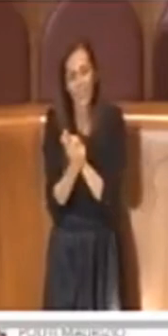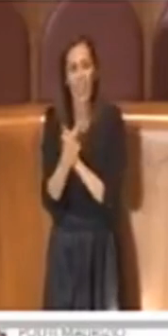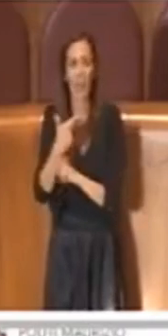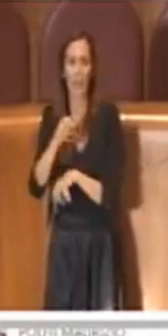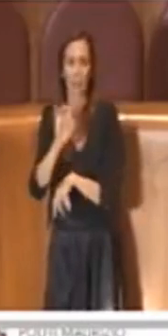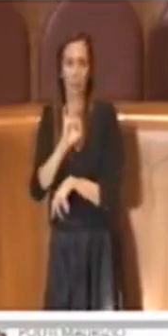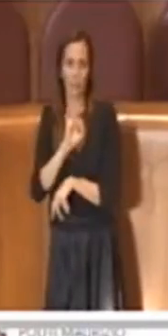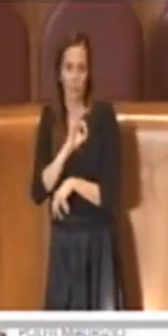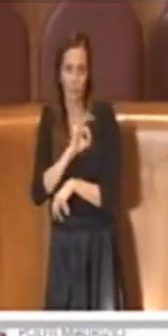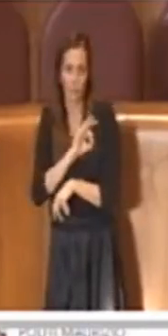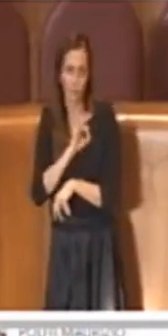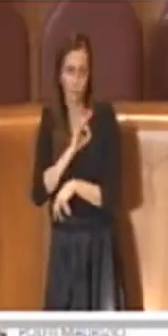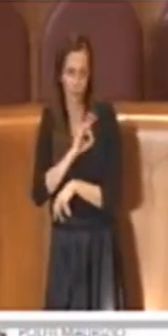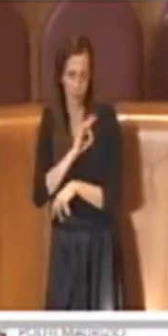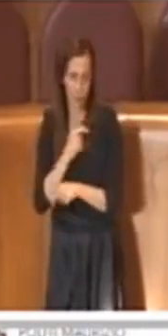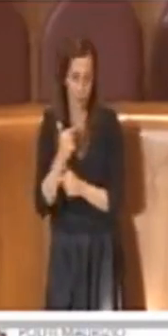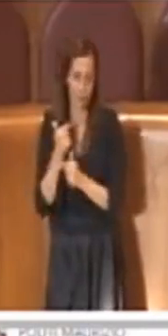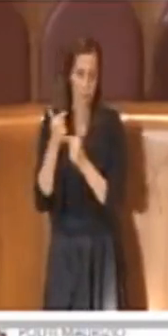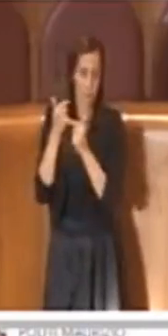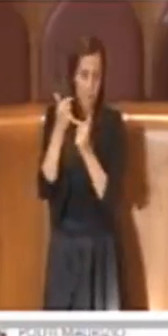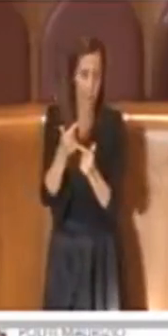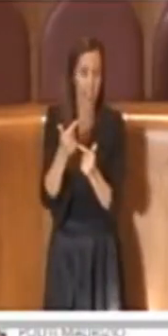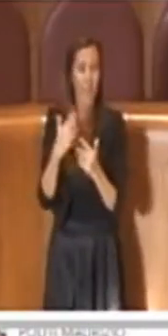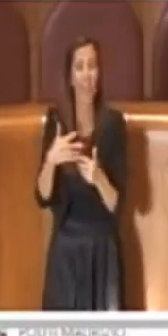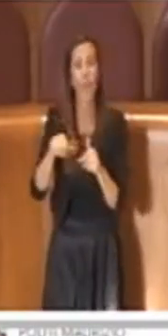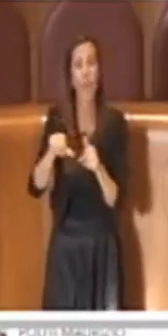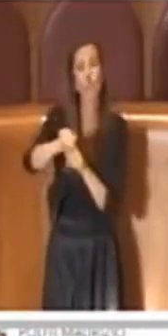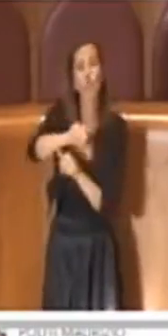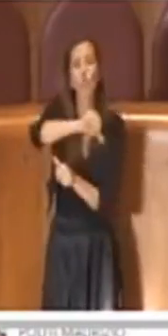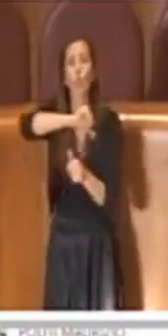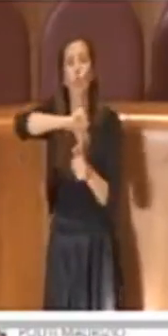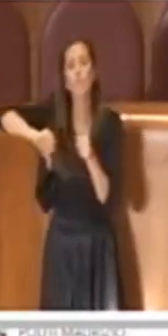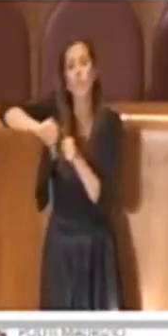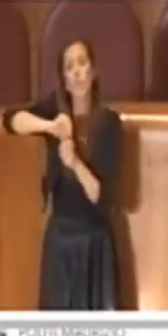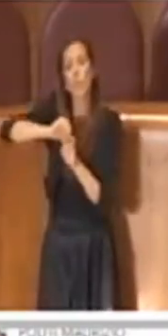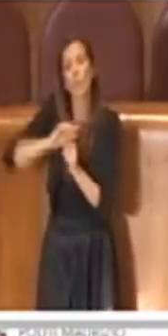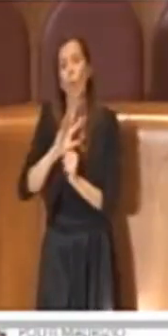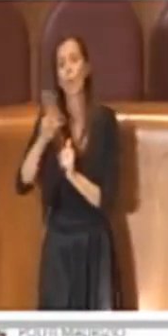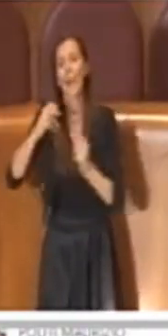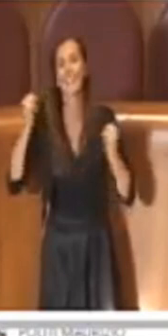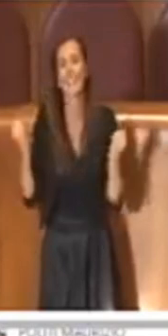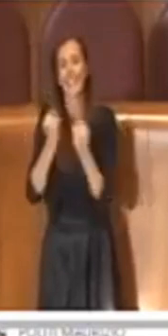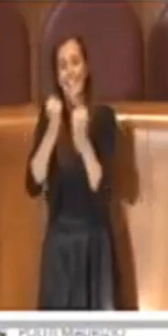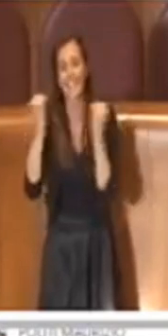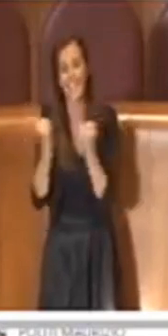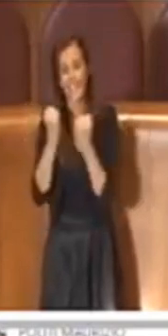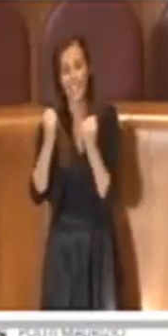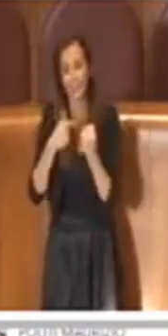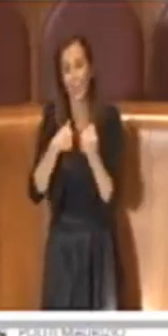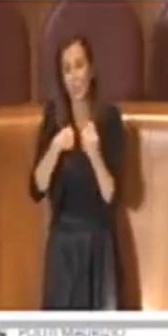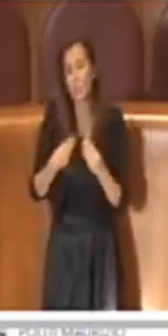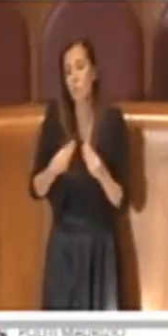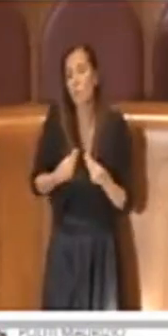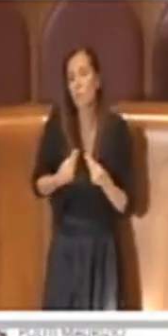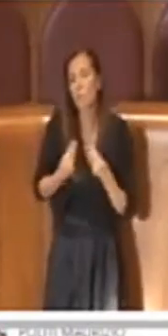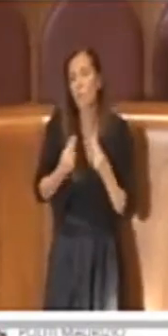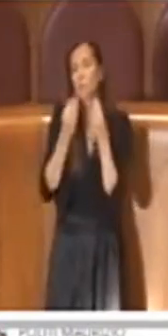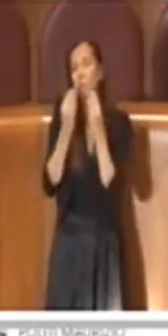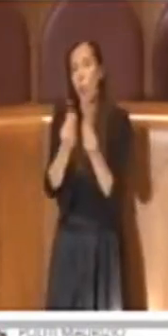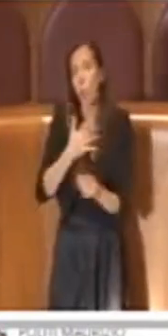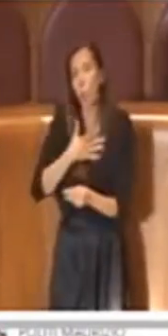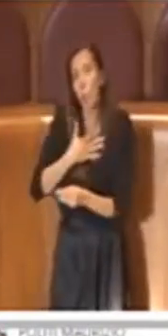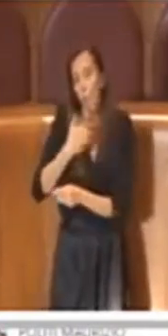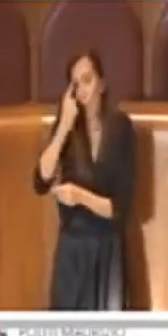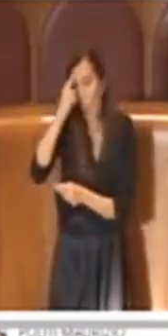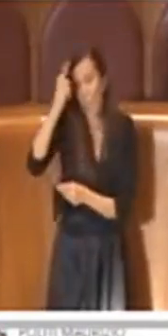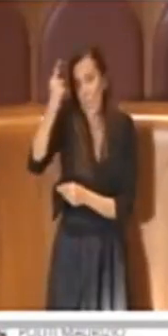cittadinanza onoraria e magari sostituirlo con un'altra iniziativa. E io lancio un'idea, ma è un'idea fra le altre.